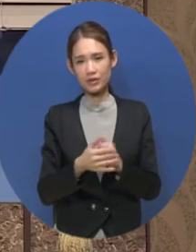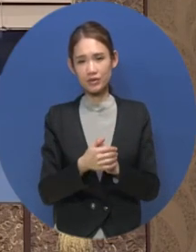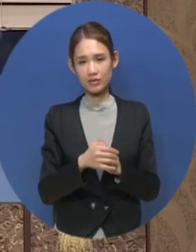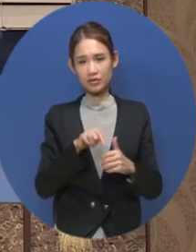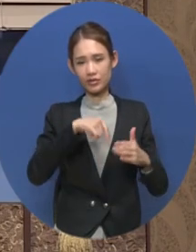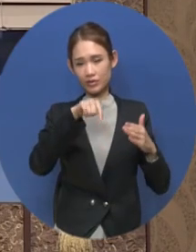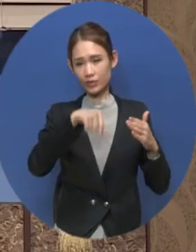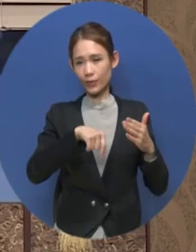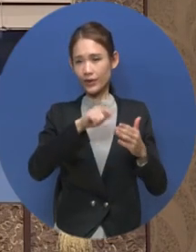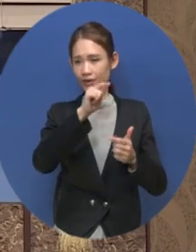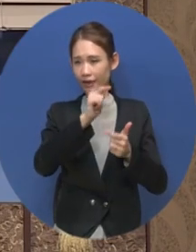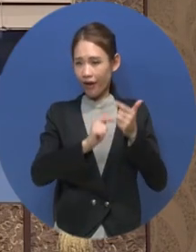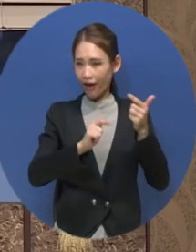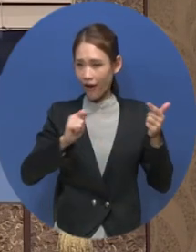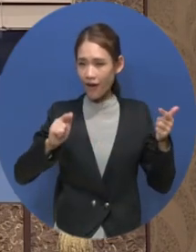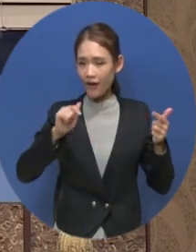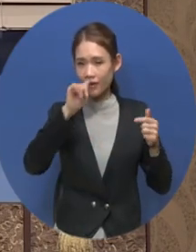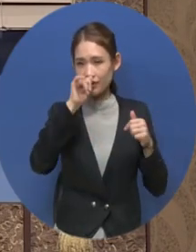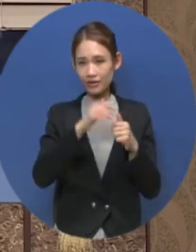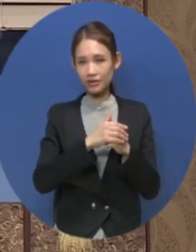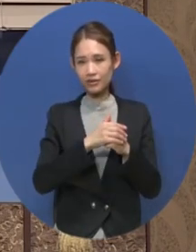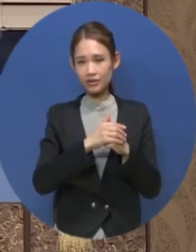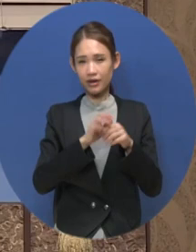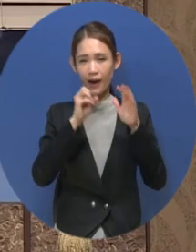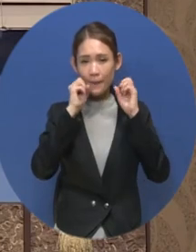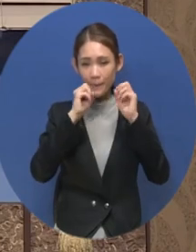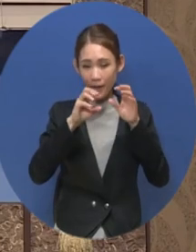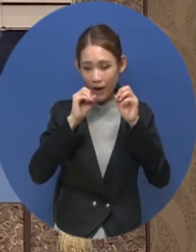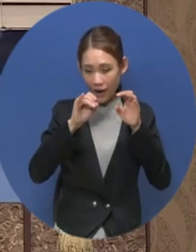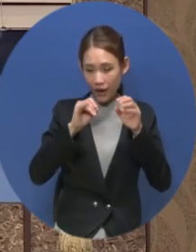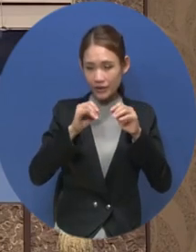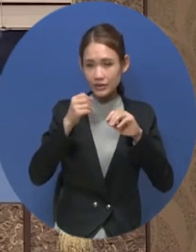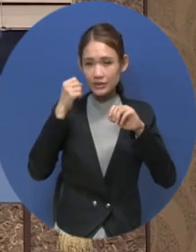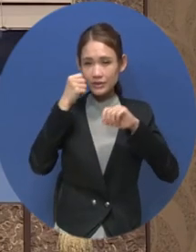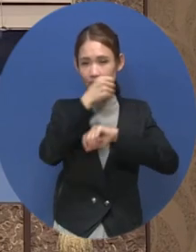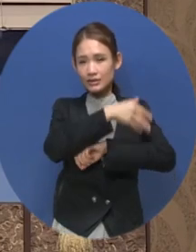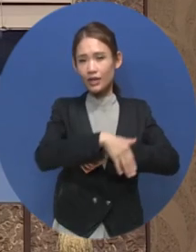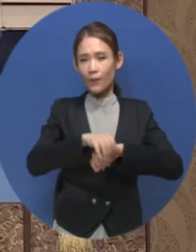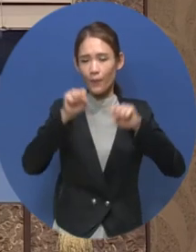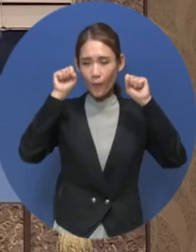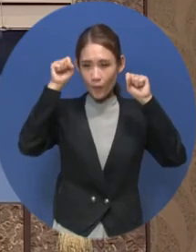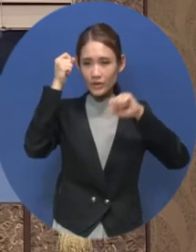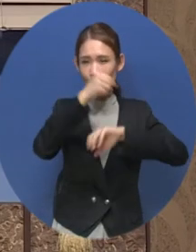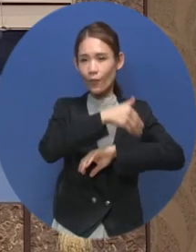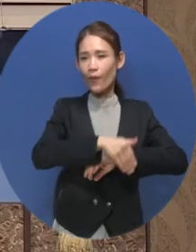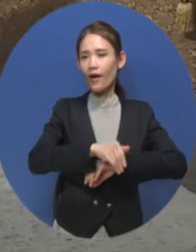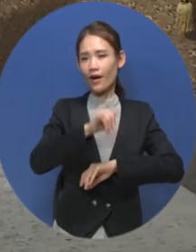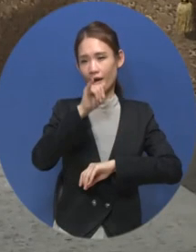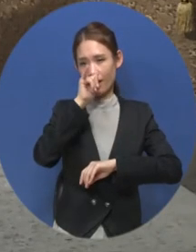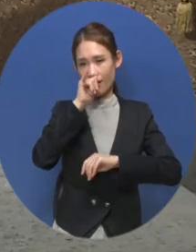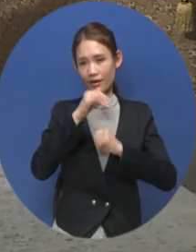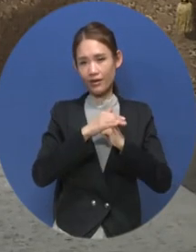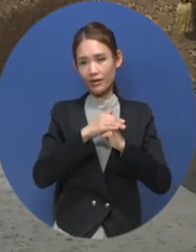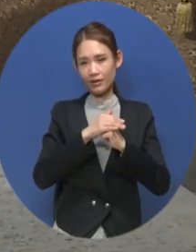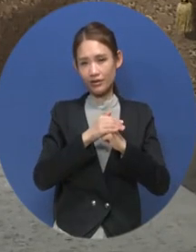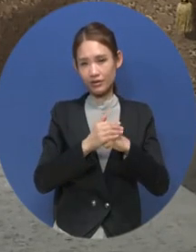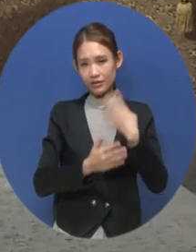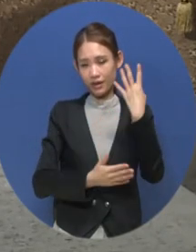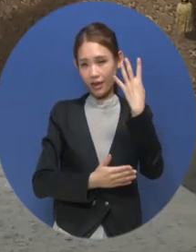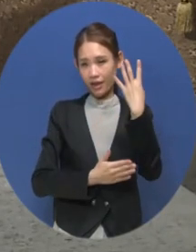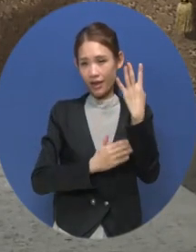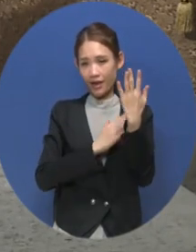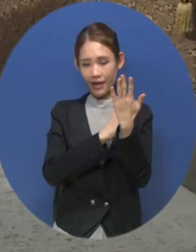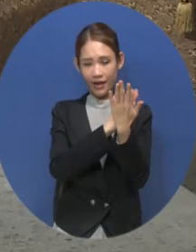이제 다양하게 있습니다. 마케팅도 있고 스포츠 과학도 있고 네. 예, 그런 여러 가지가 있는데 이제 네. 크게는 네 개의 예.